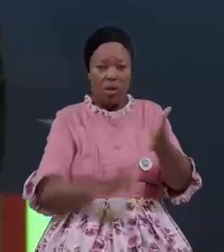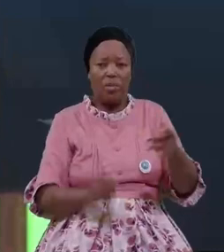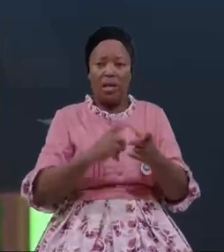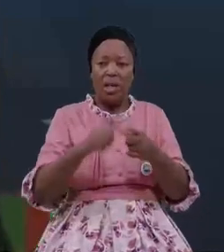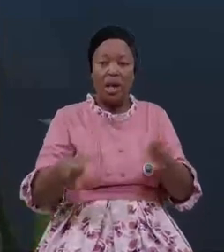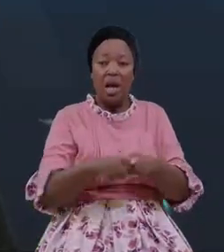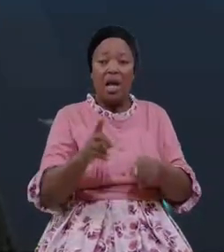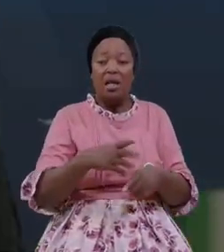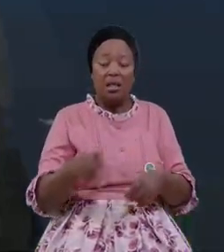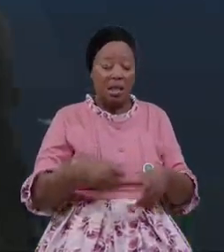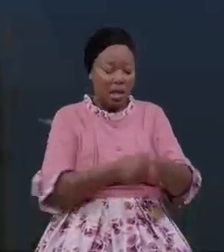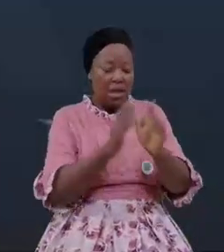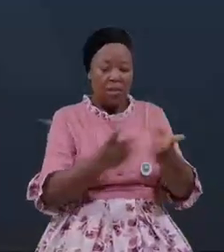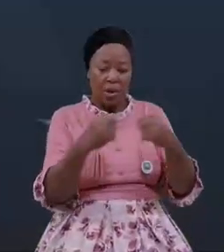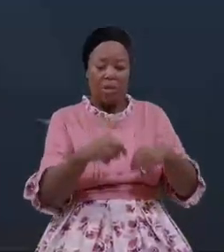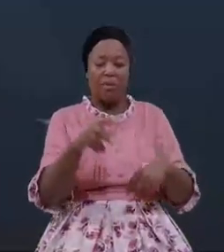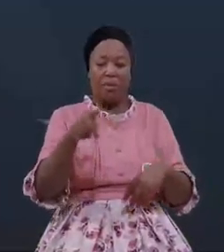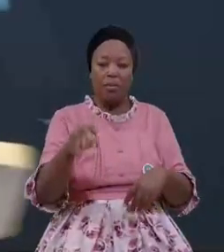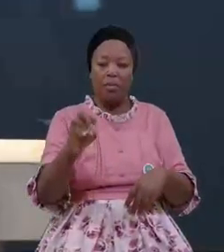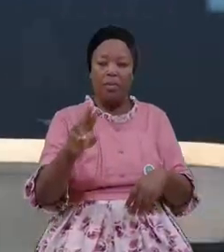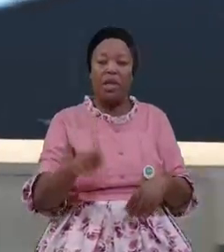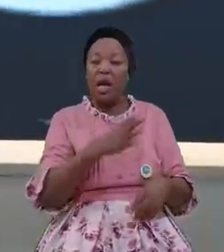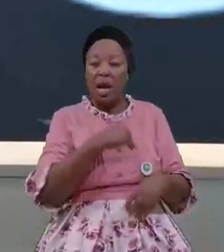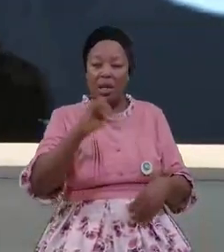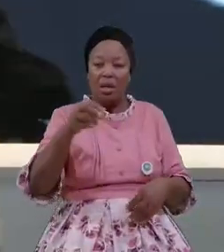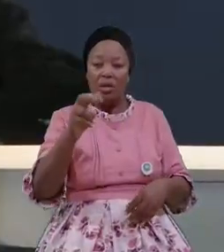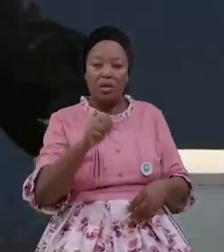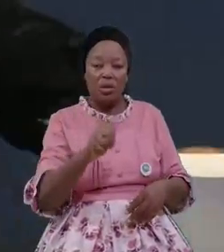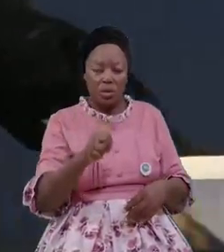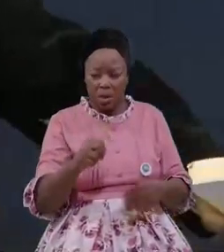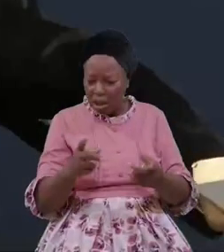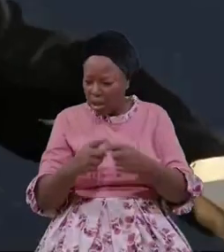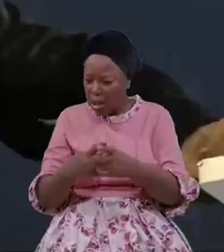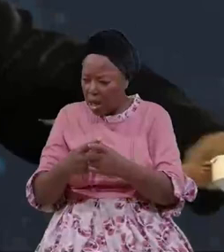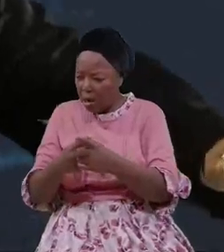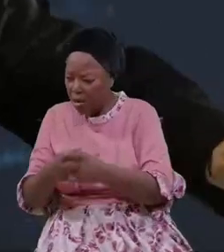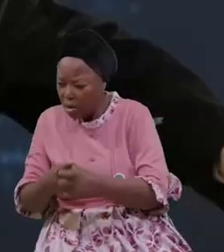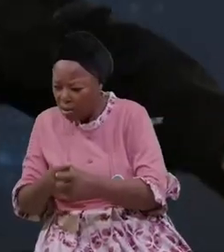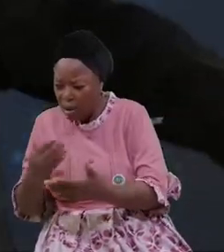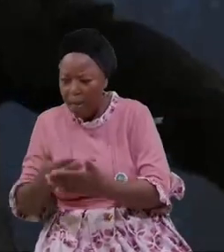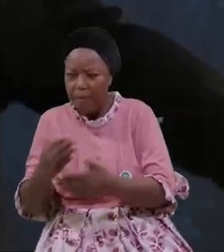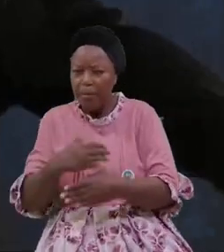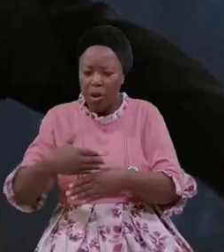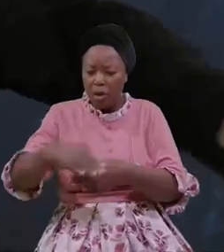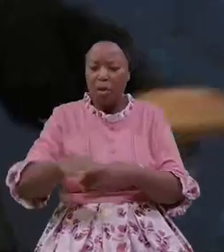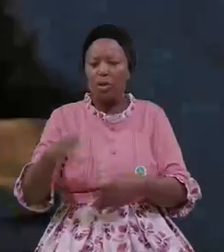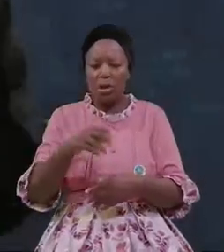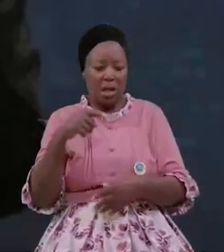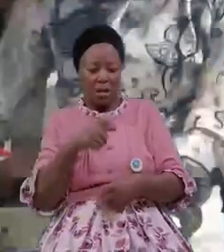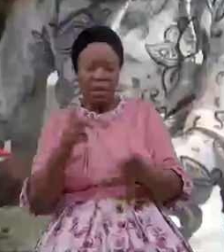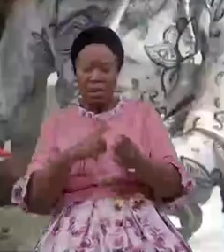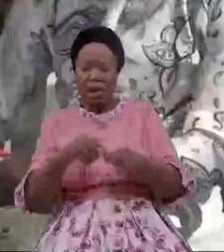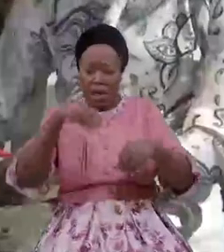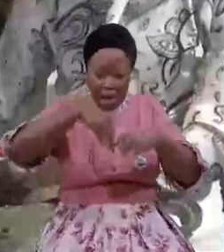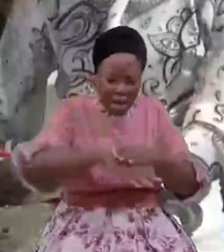disciples pierre et autres sont venus pierre a couru Jean a couru et ils sont allés